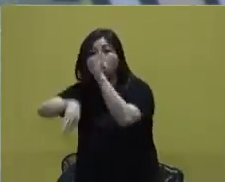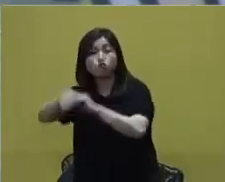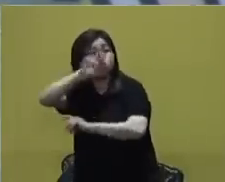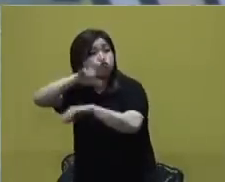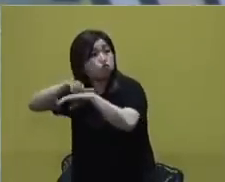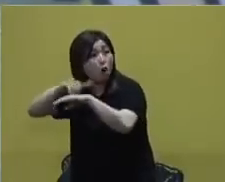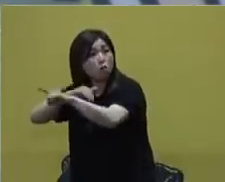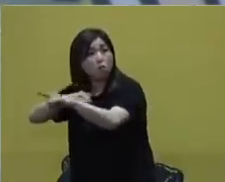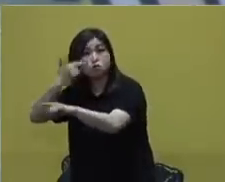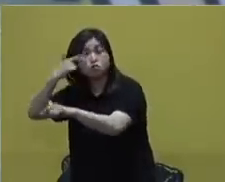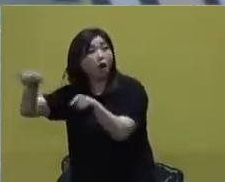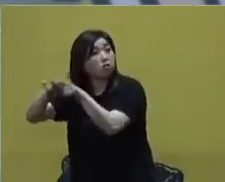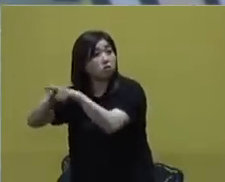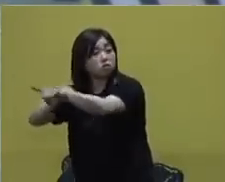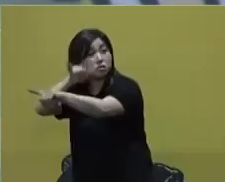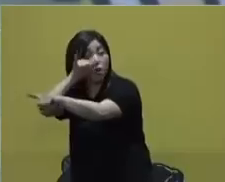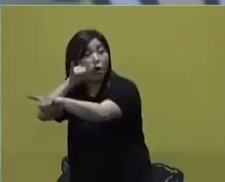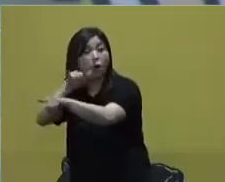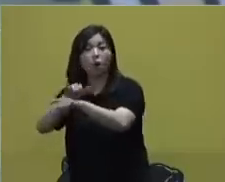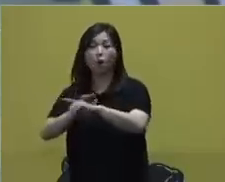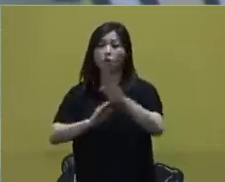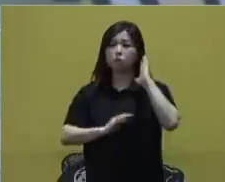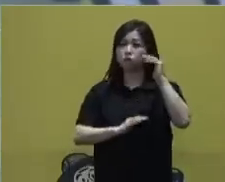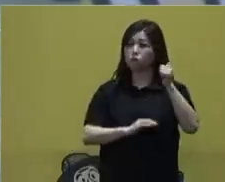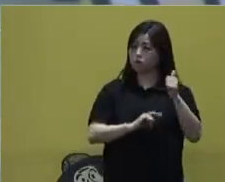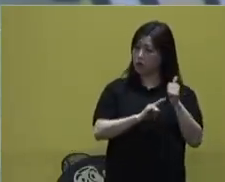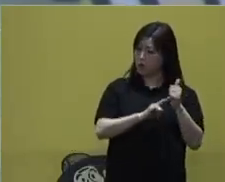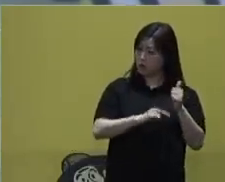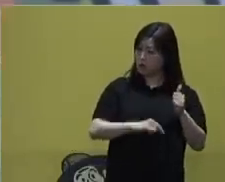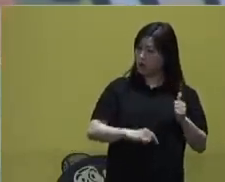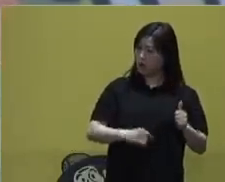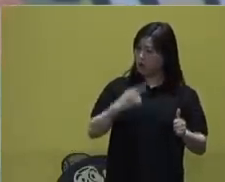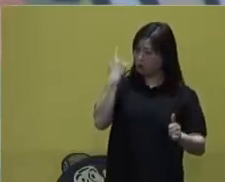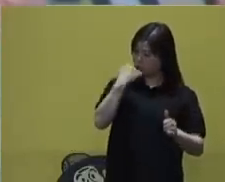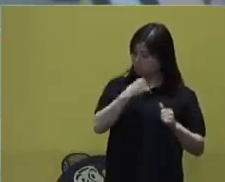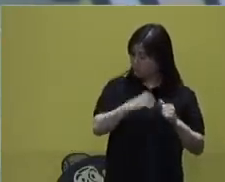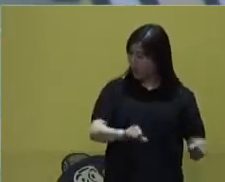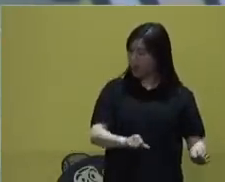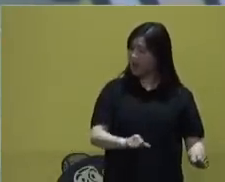있습니다. 김정은 입장에서도 체면이 안 서는 거예요 밑에.